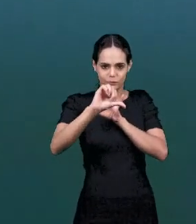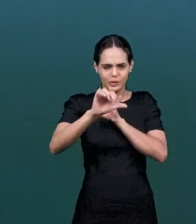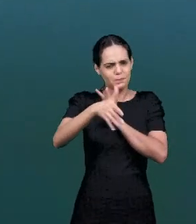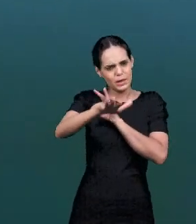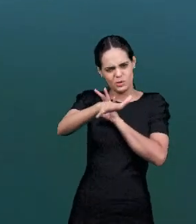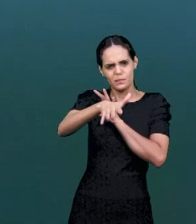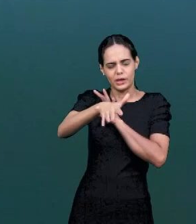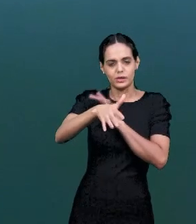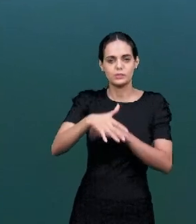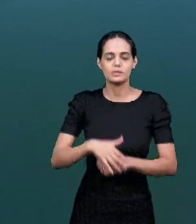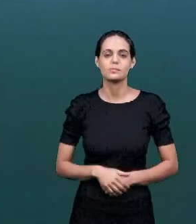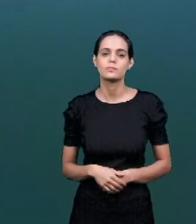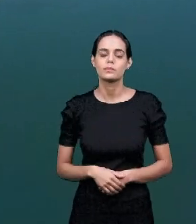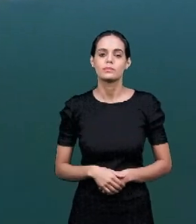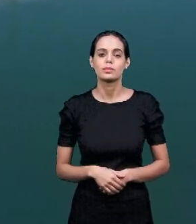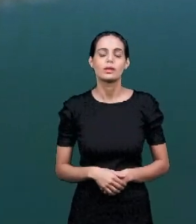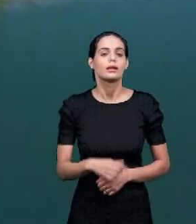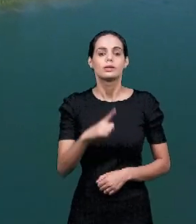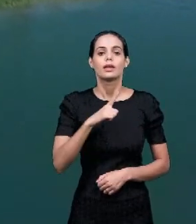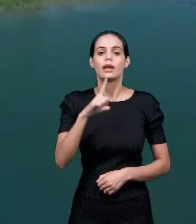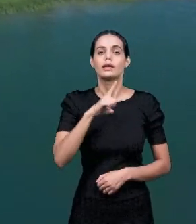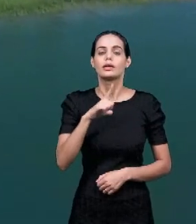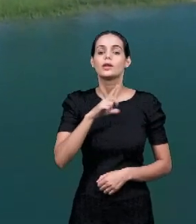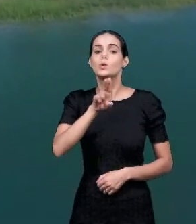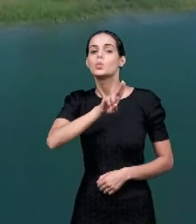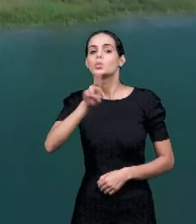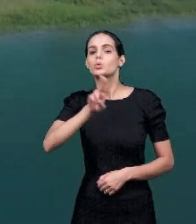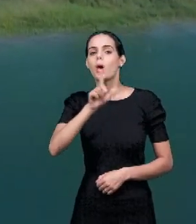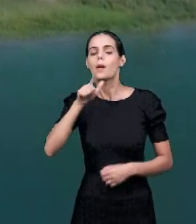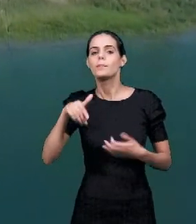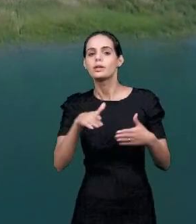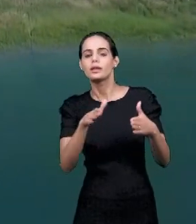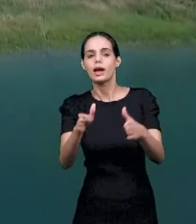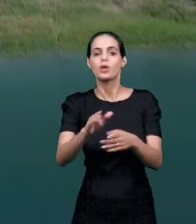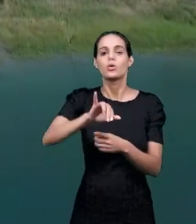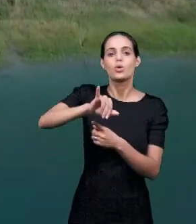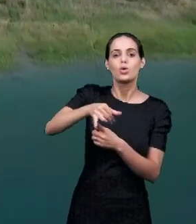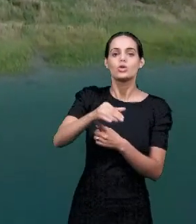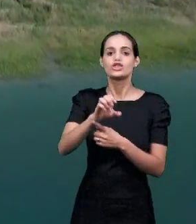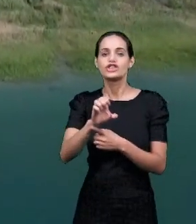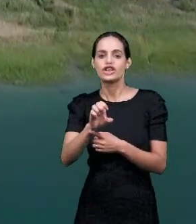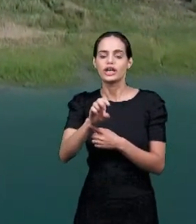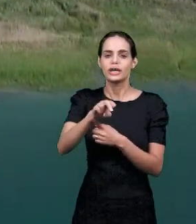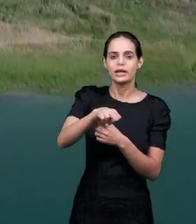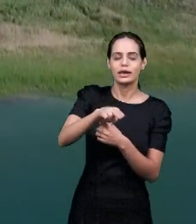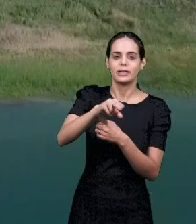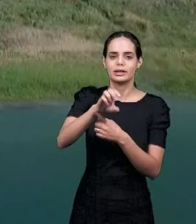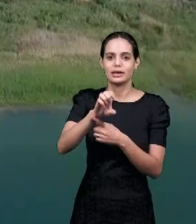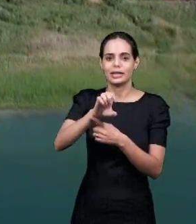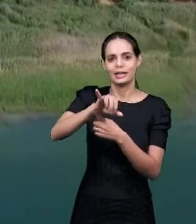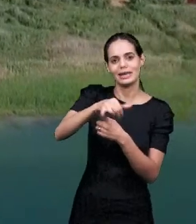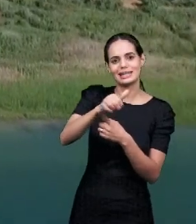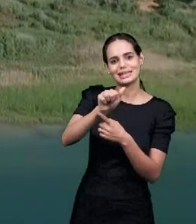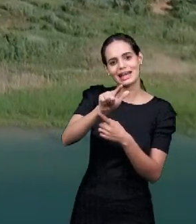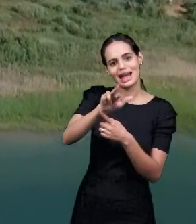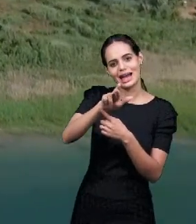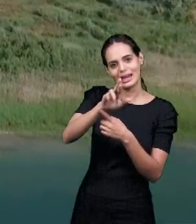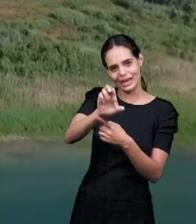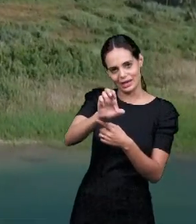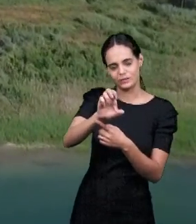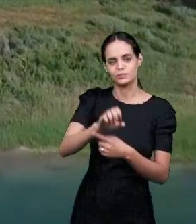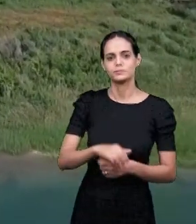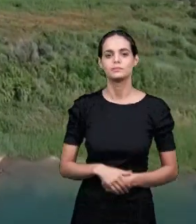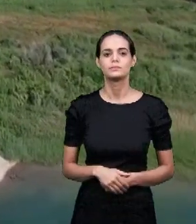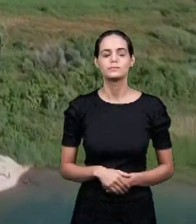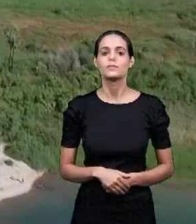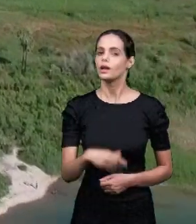retrouvons ali, le nom, lago de Genezaré, le também lac de chamado de lago de Génézareth. C'est Genezaré. pour Naquela cela qu'il est região appelé ali aussi lac no de norte de Israel. Génézareth. Dans Onde cette